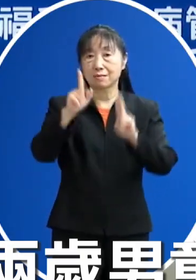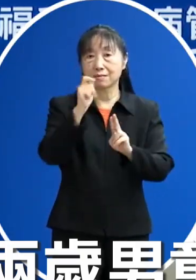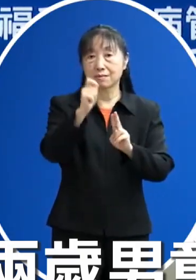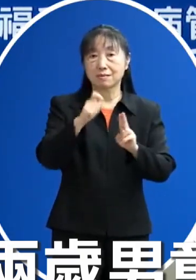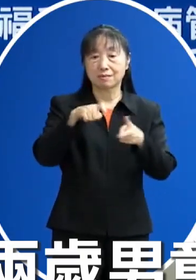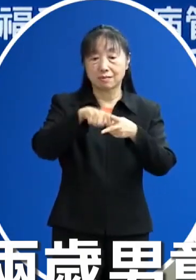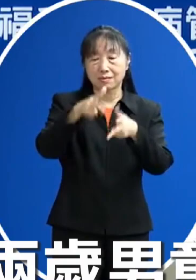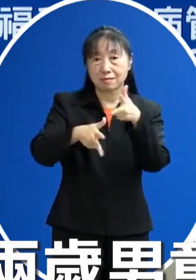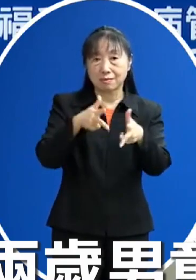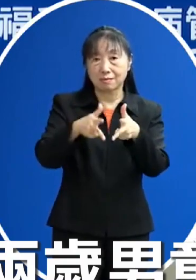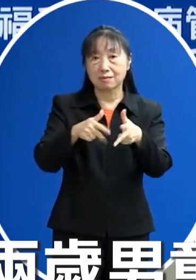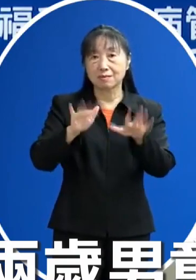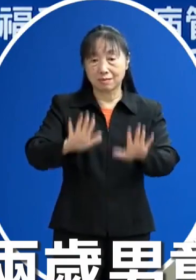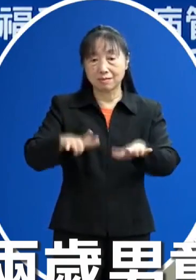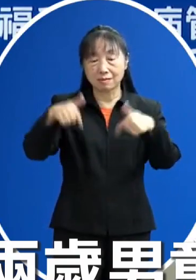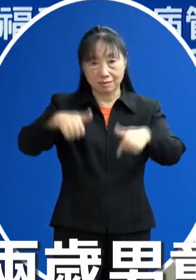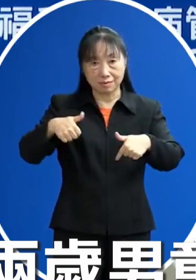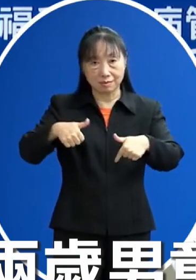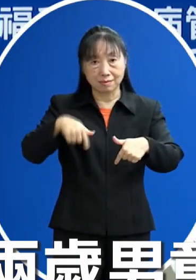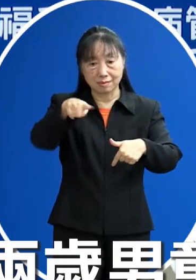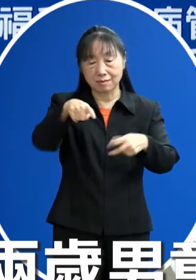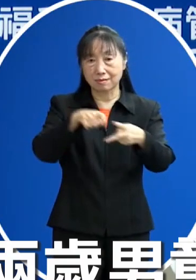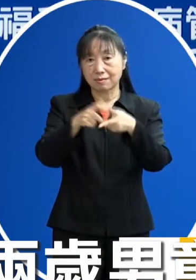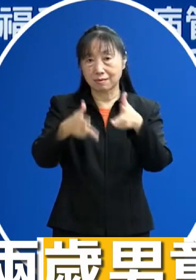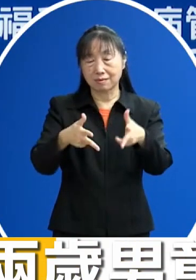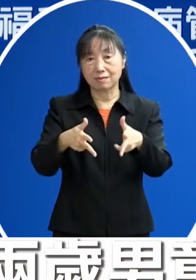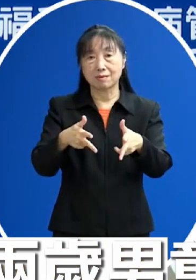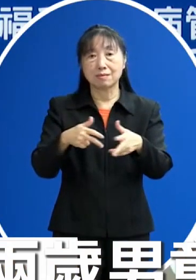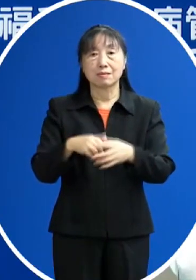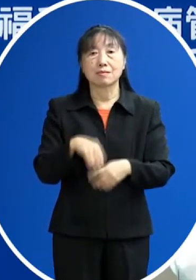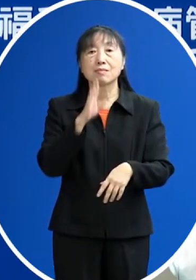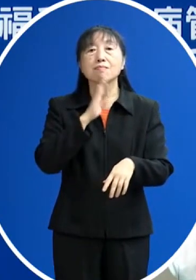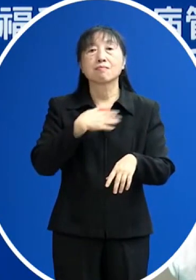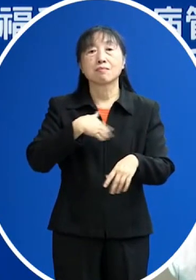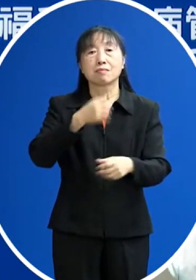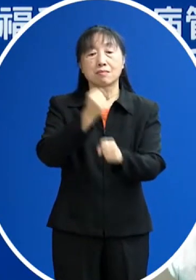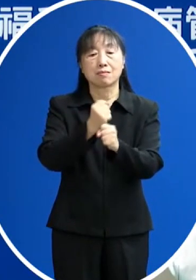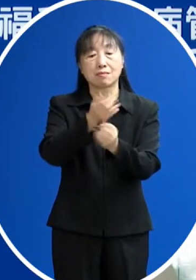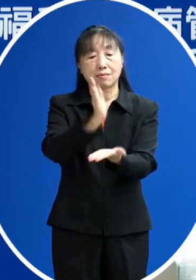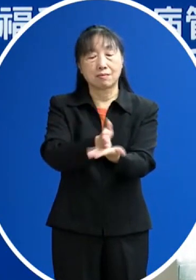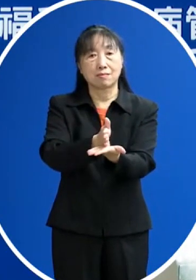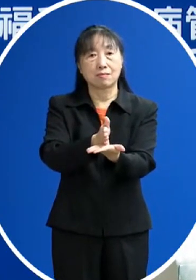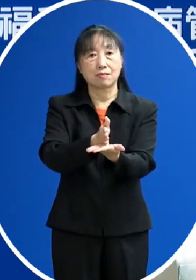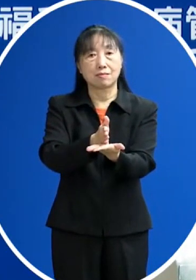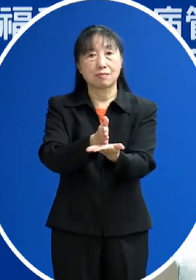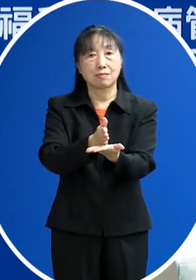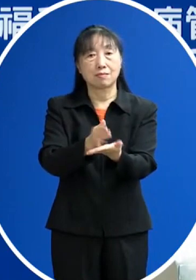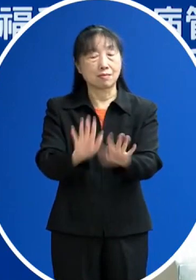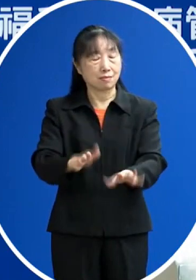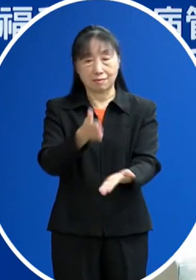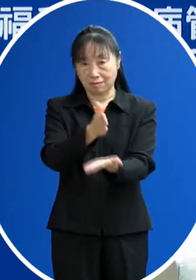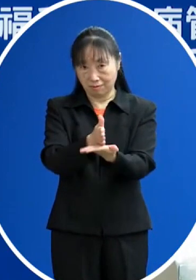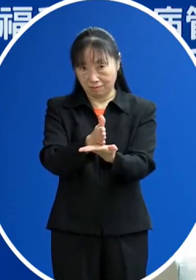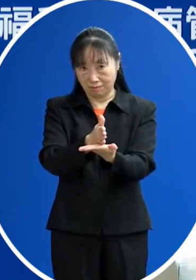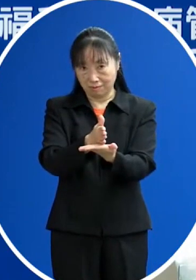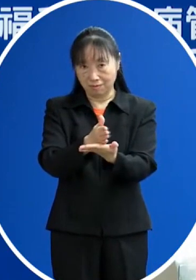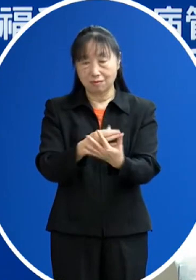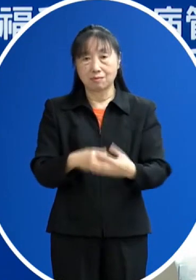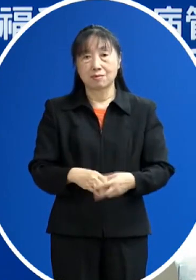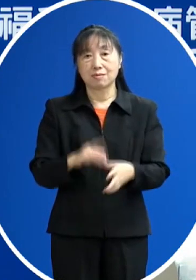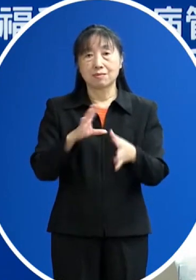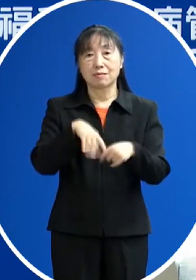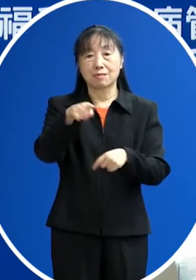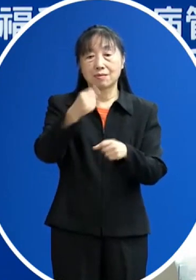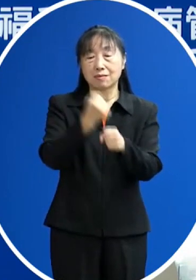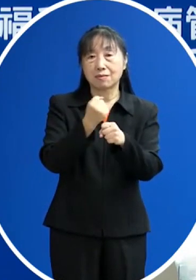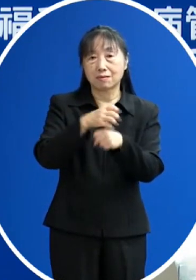哈。那今天下午这电子工厂大概基本上它就停工了，好，它总共停工，那是因为这整个职